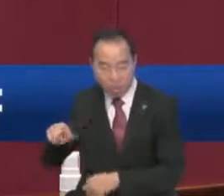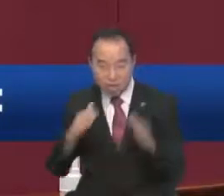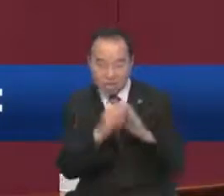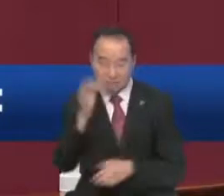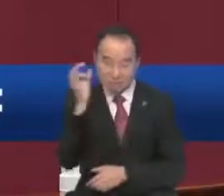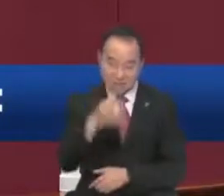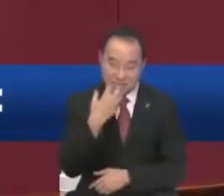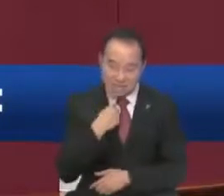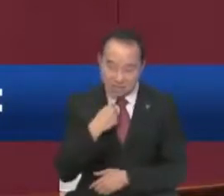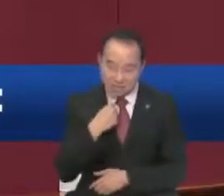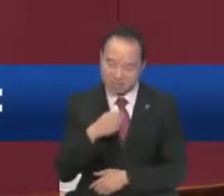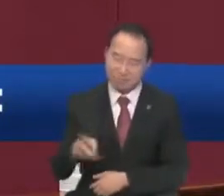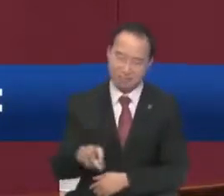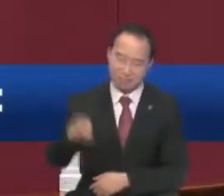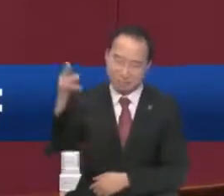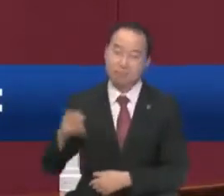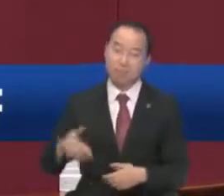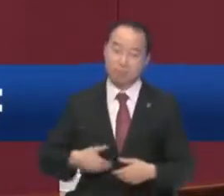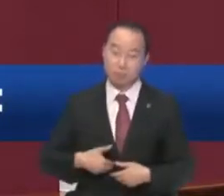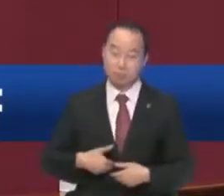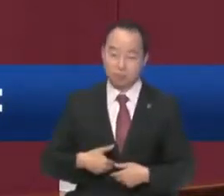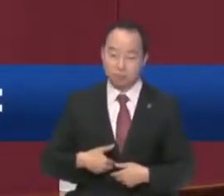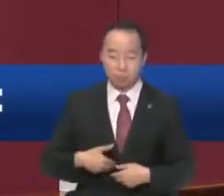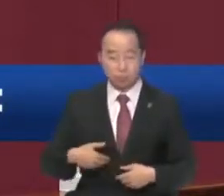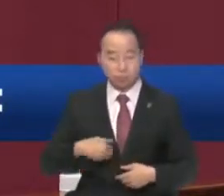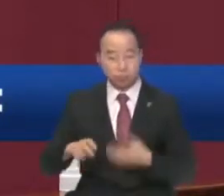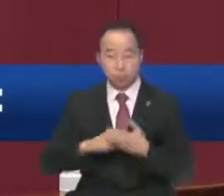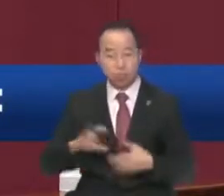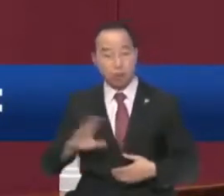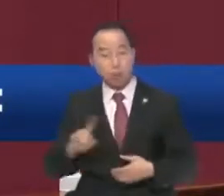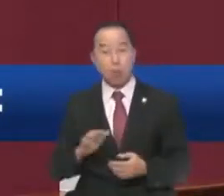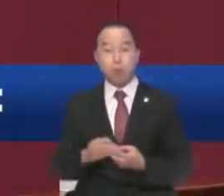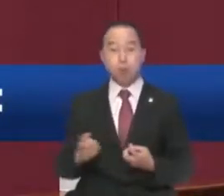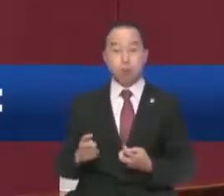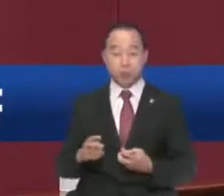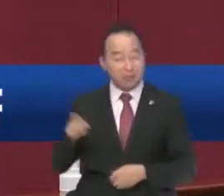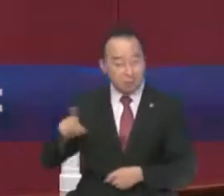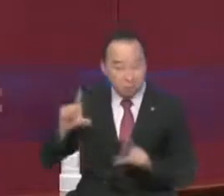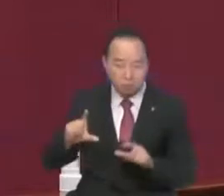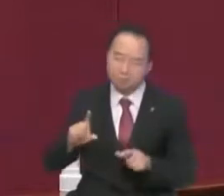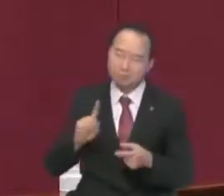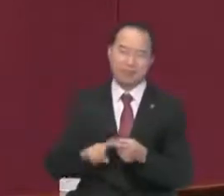아닌데 무엇이 문제냐는 태도는 국민의 눈높이와 맞지 않습니다.